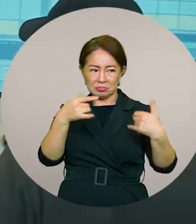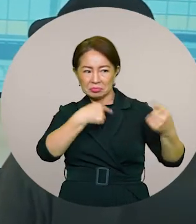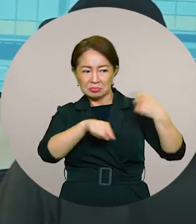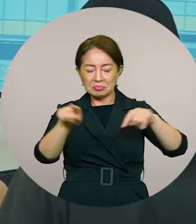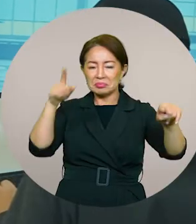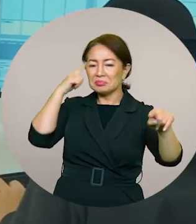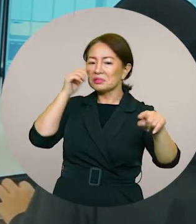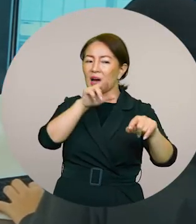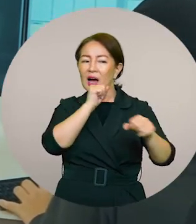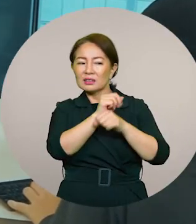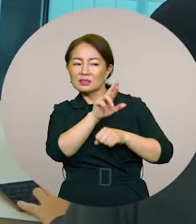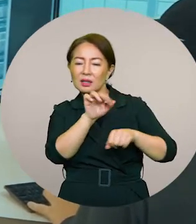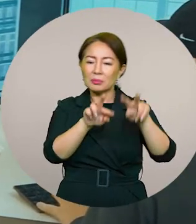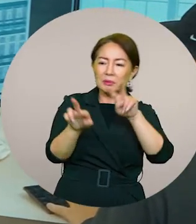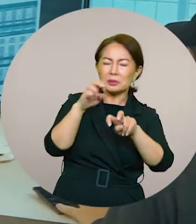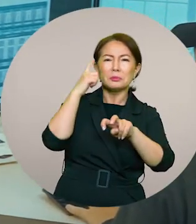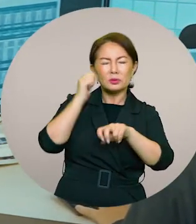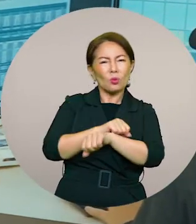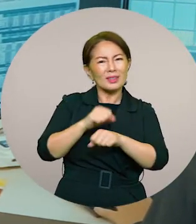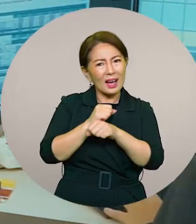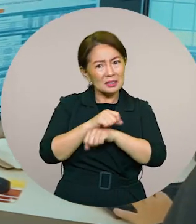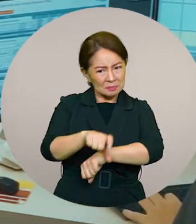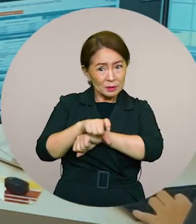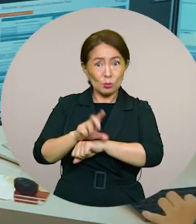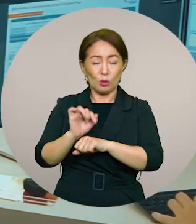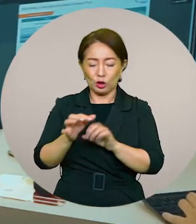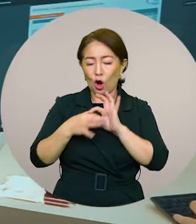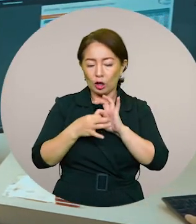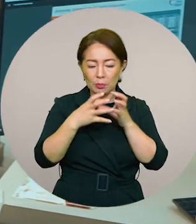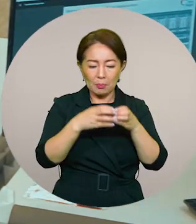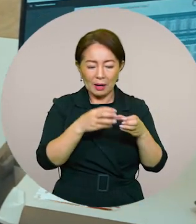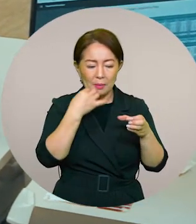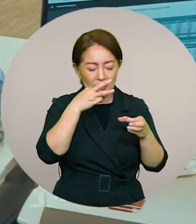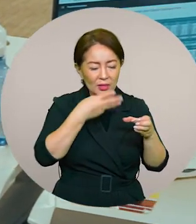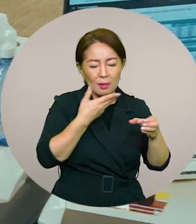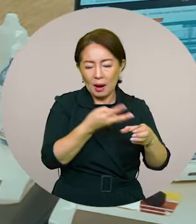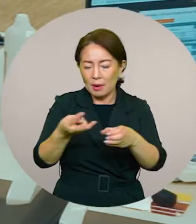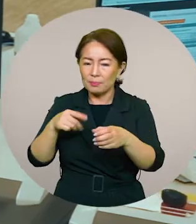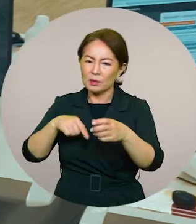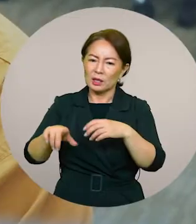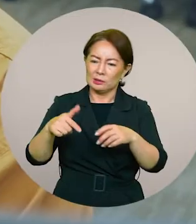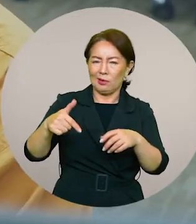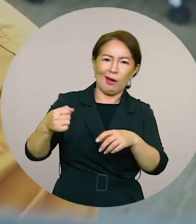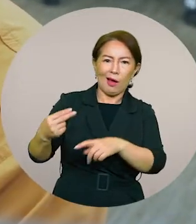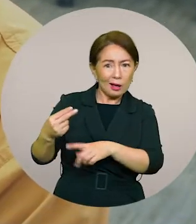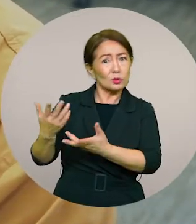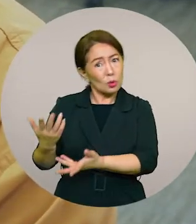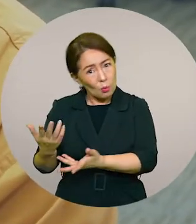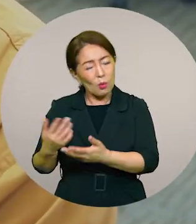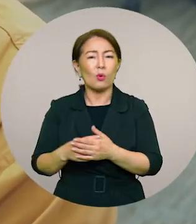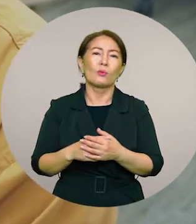мэддэг болчихдаг. Яаж ажиллах гэдэг, яах гэдэг гээд тэгээд холбогдох багуудад нь бол ерөөхдөө мэдээлэл өгөө явчихна. Хэрвээ доолт илрээд юм